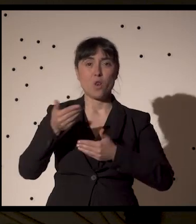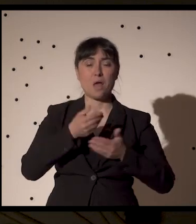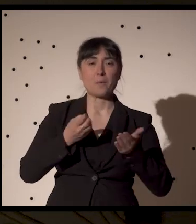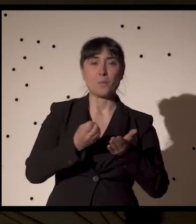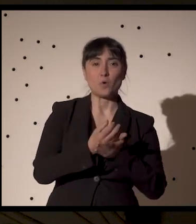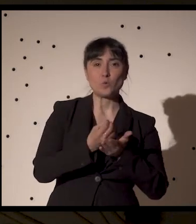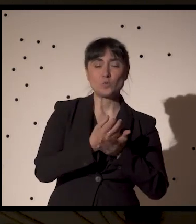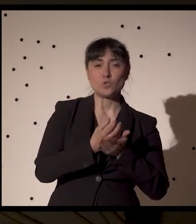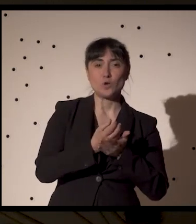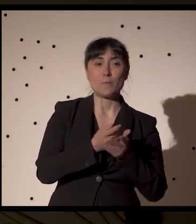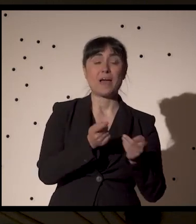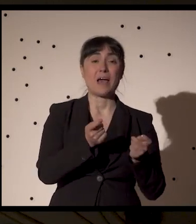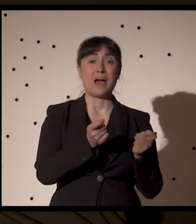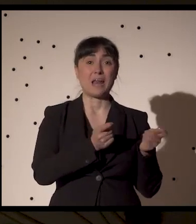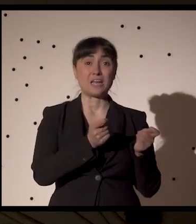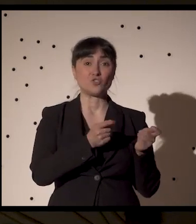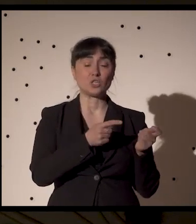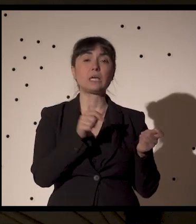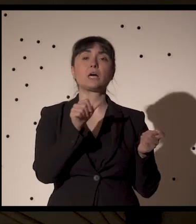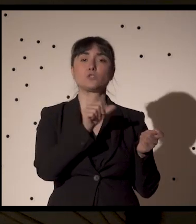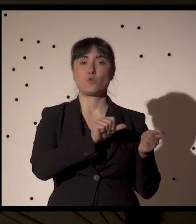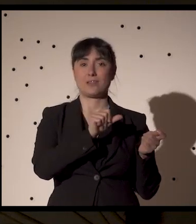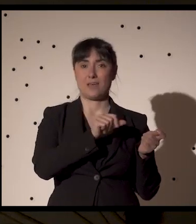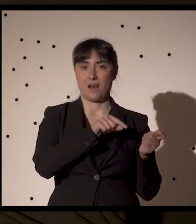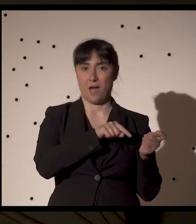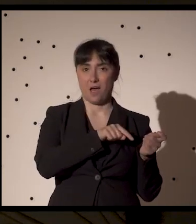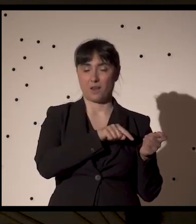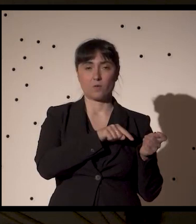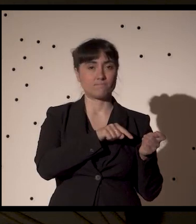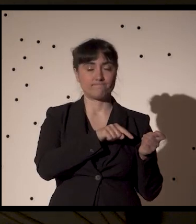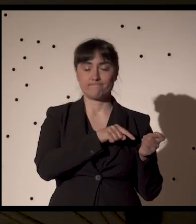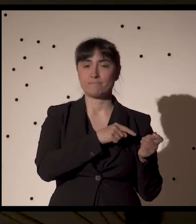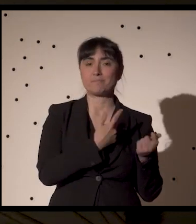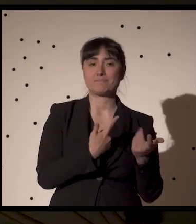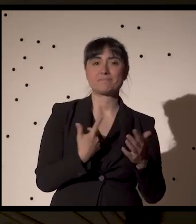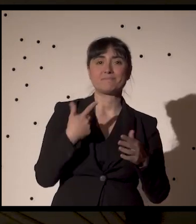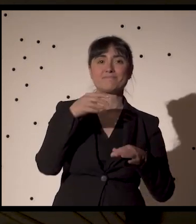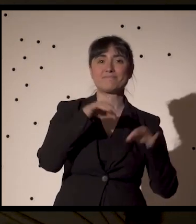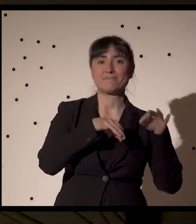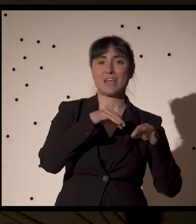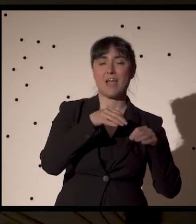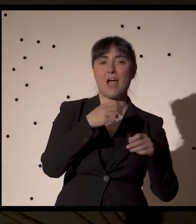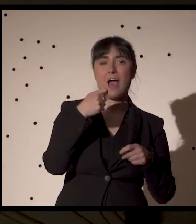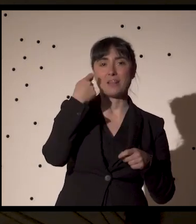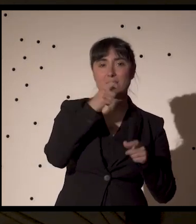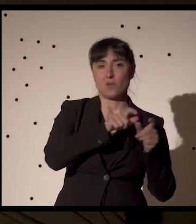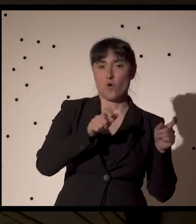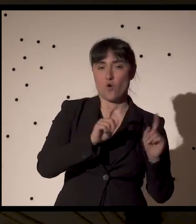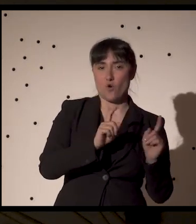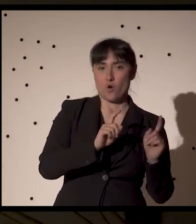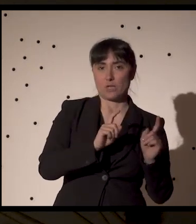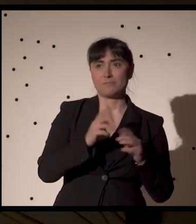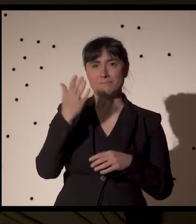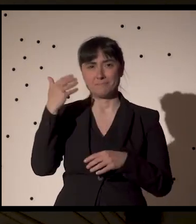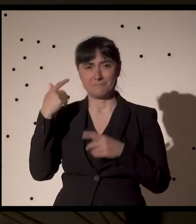la regia di sotterranee non l'interpretazione Contrariamente alle ultime tappe del percorso di sotterraneo che vedeva il collettivo